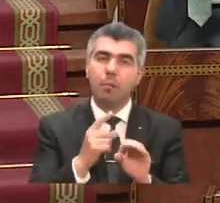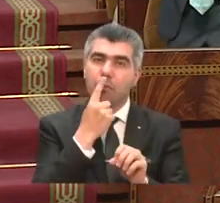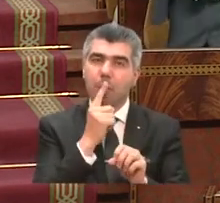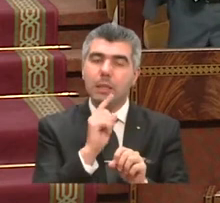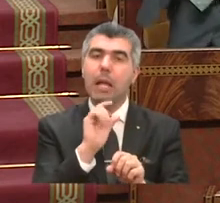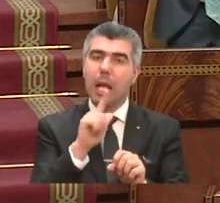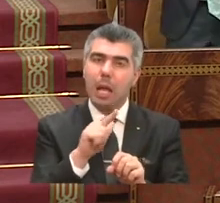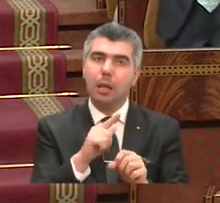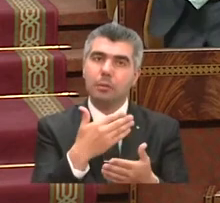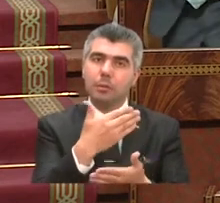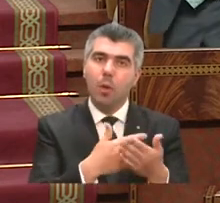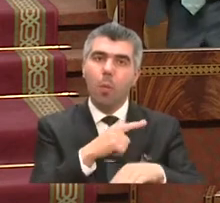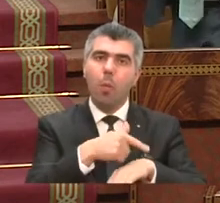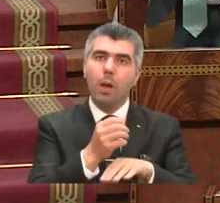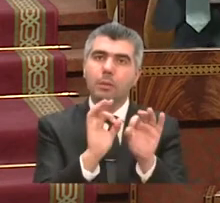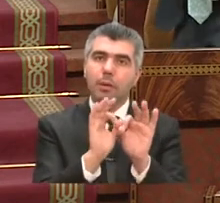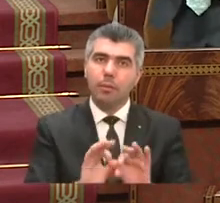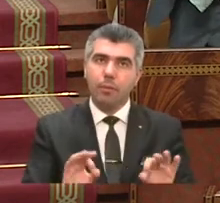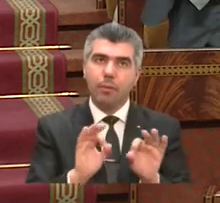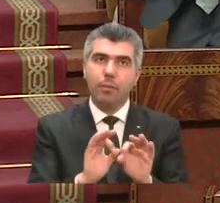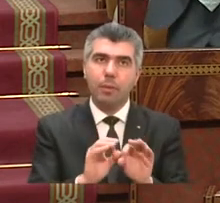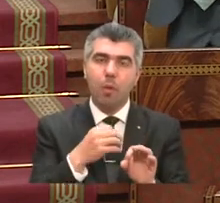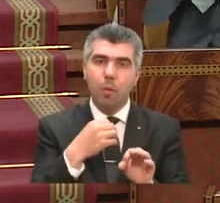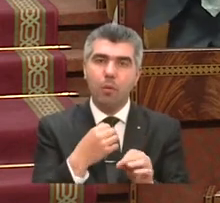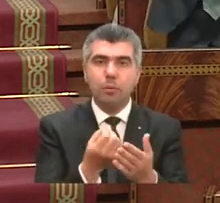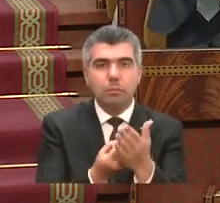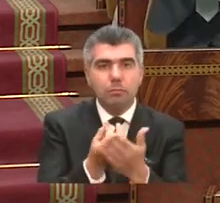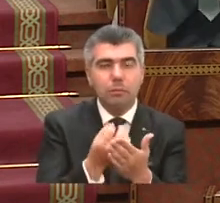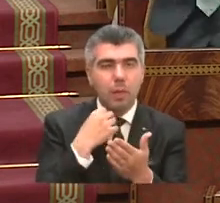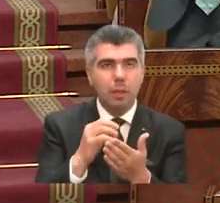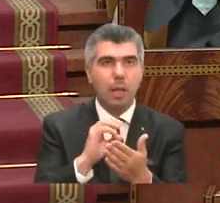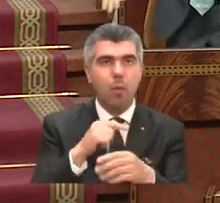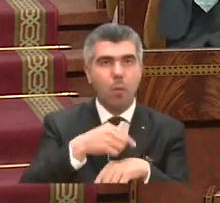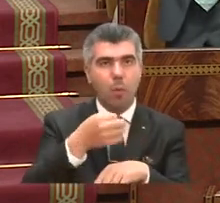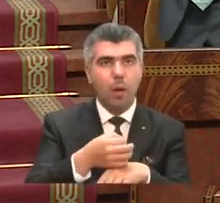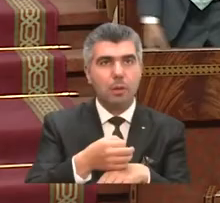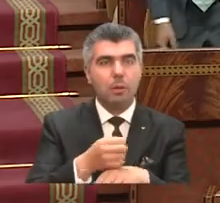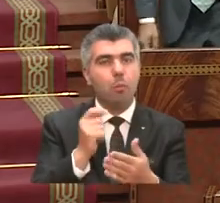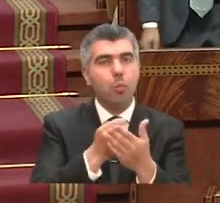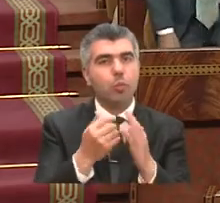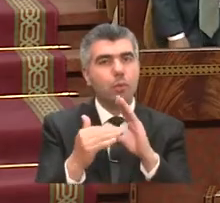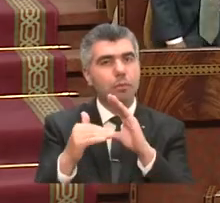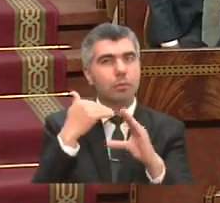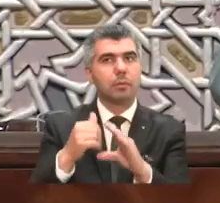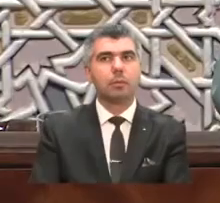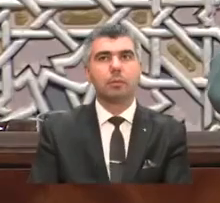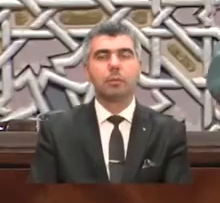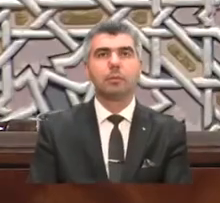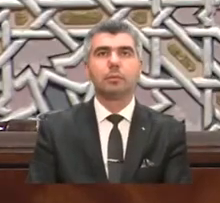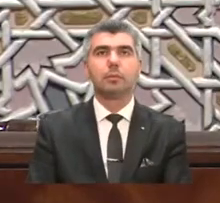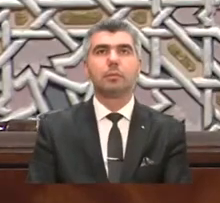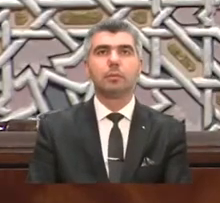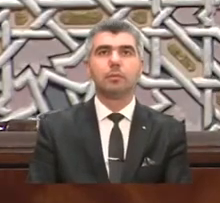عندها معطيات الوقت اللي ما كفاهاش، هذاك الشيء اللي كانت غتعطيه في المتسع الوقت تعطيه لنا مكتوب ان شاء